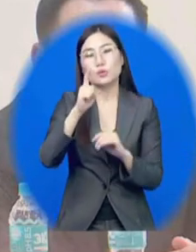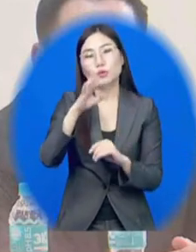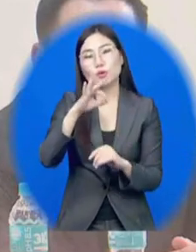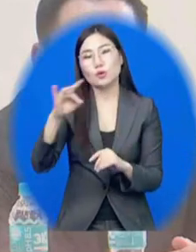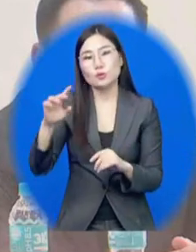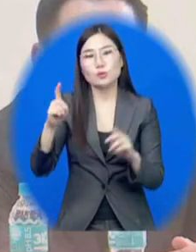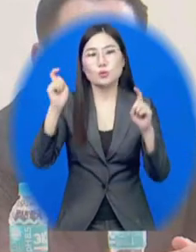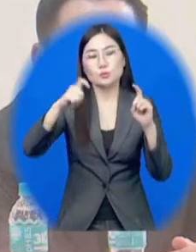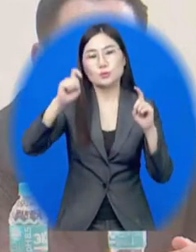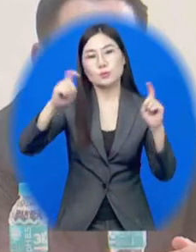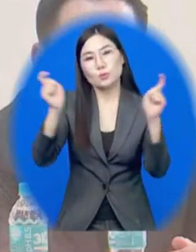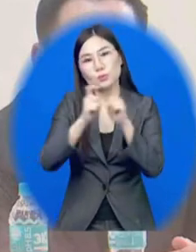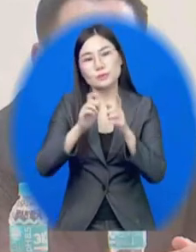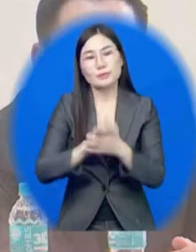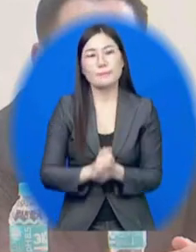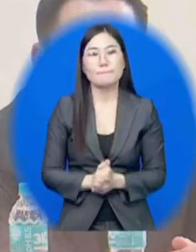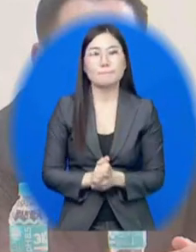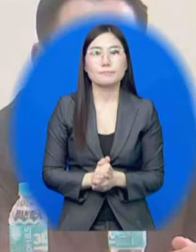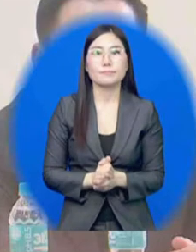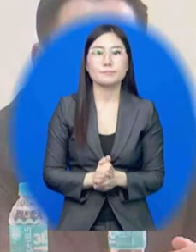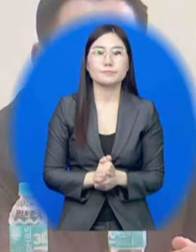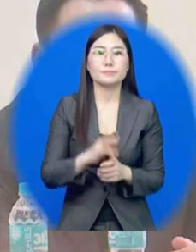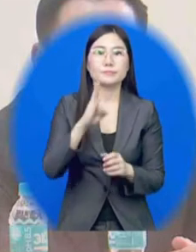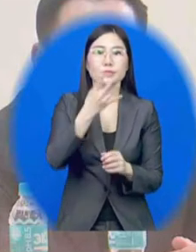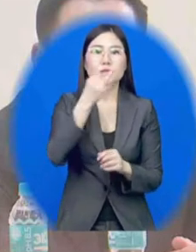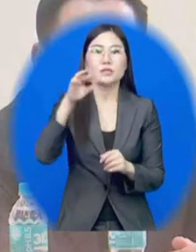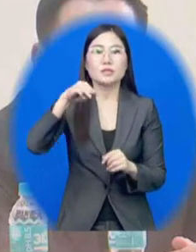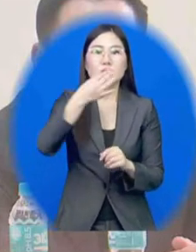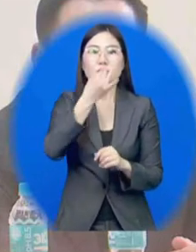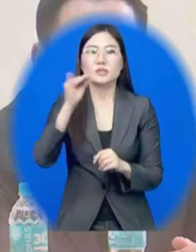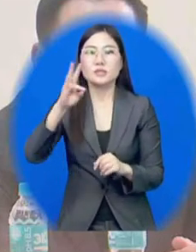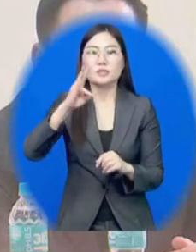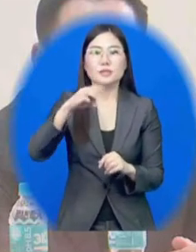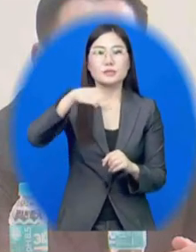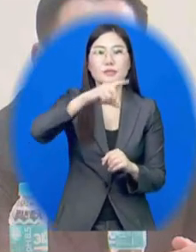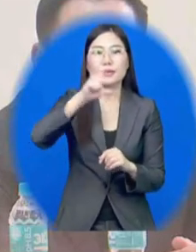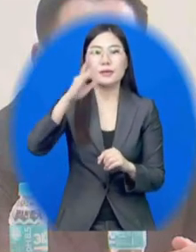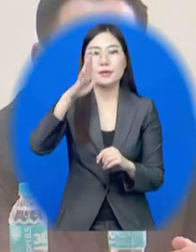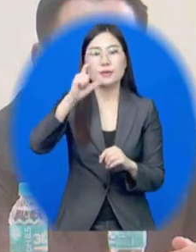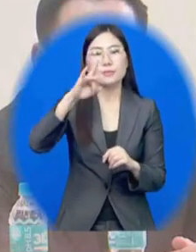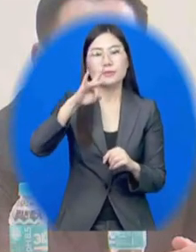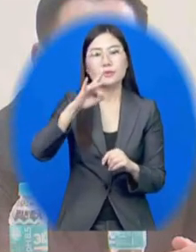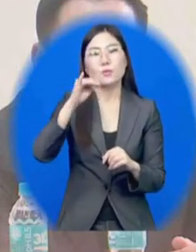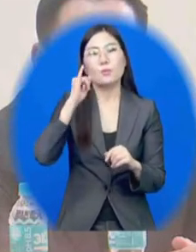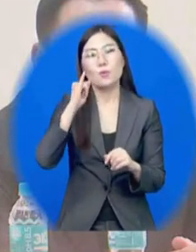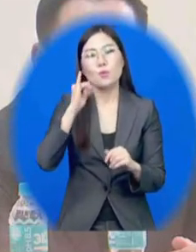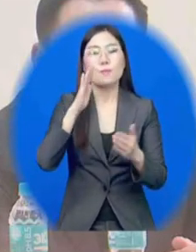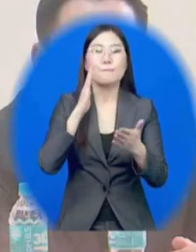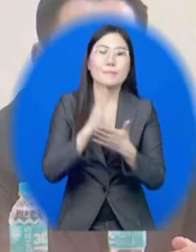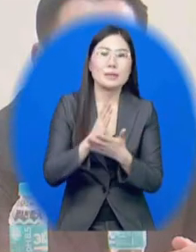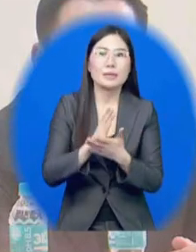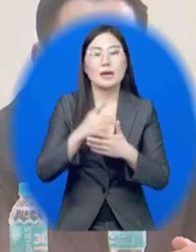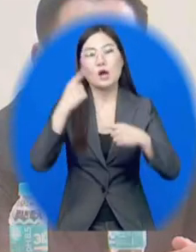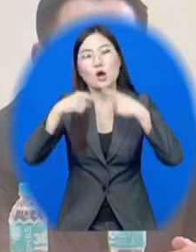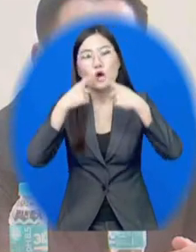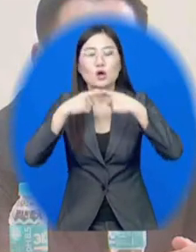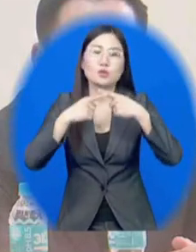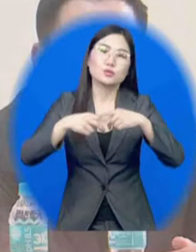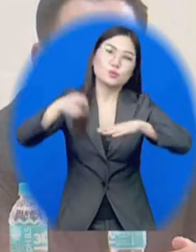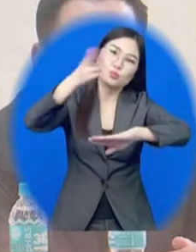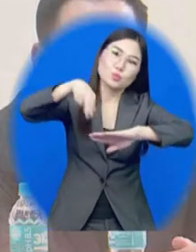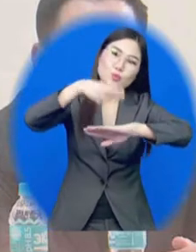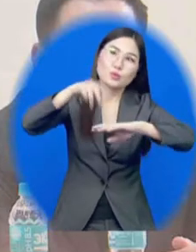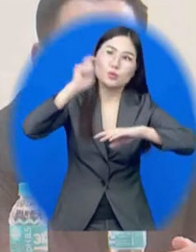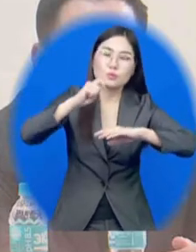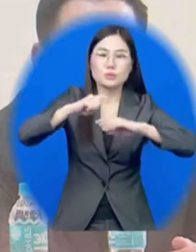сургууль цэцэрлэгийн хүрэлцээ тааруугаас гадна нийтийн тээвэр дутагдж байгааг дуулглаа. Харин шувуун фабрикийн иргэд туулгал тойрсон